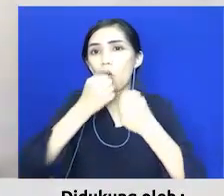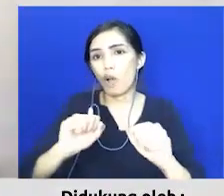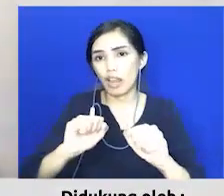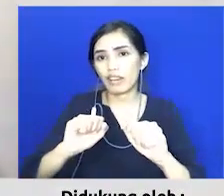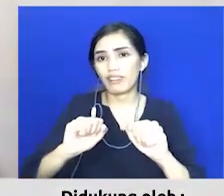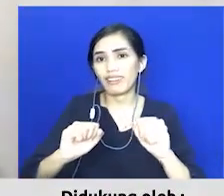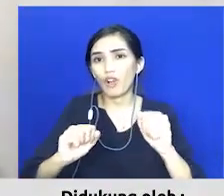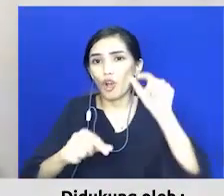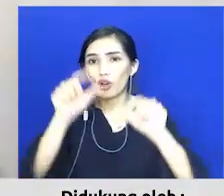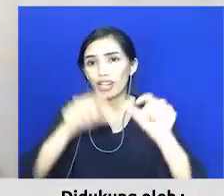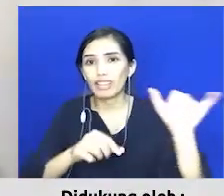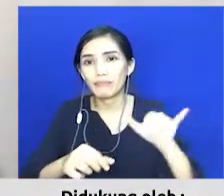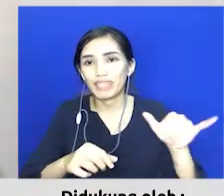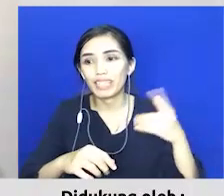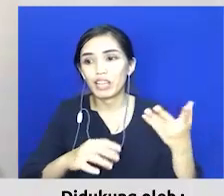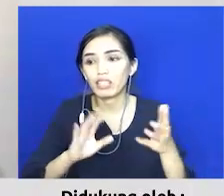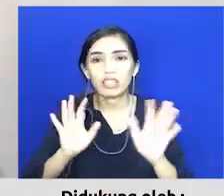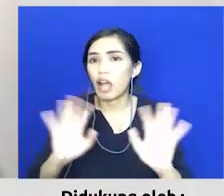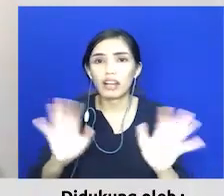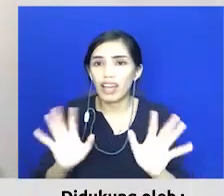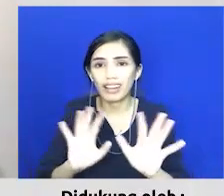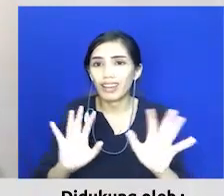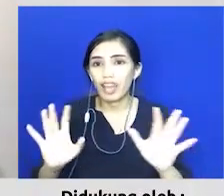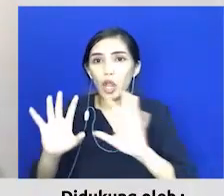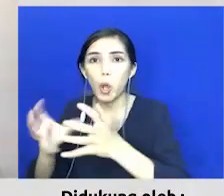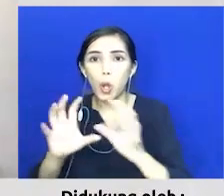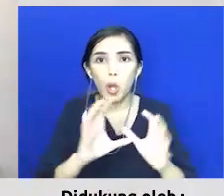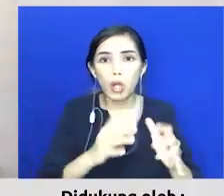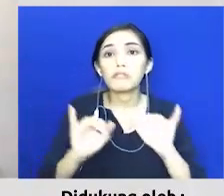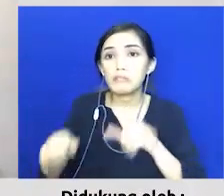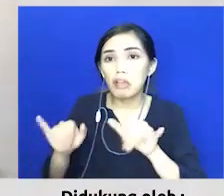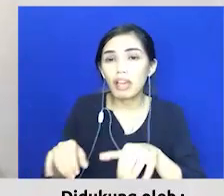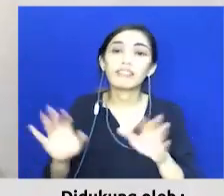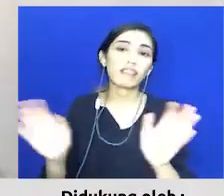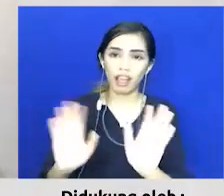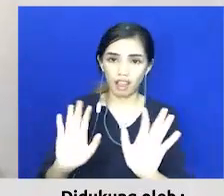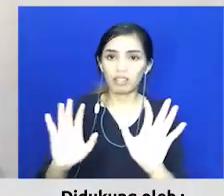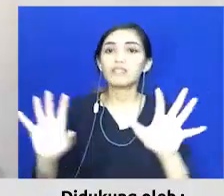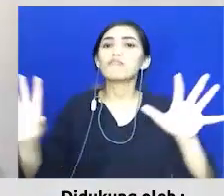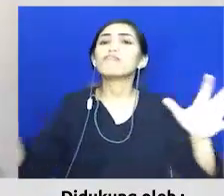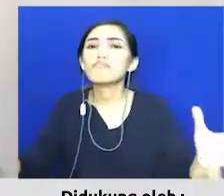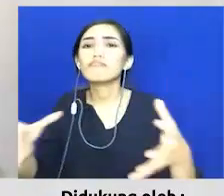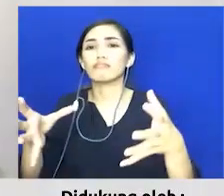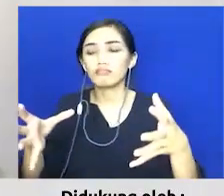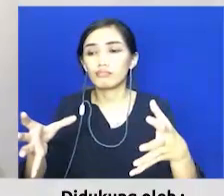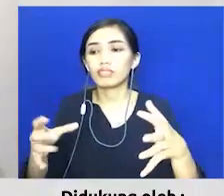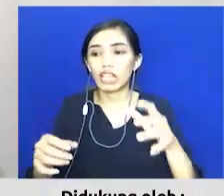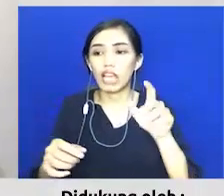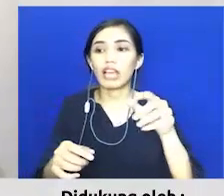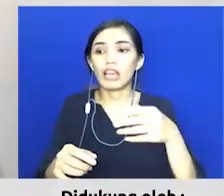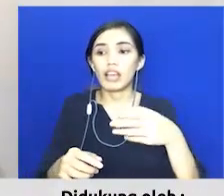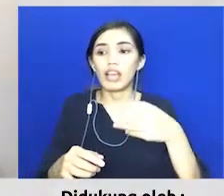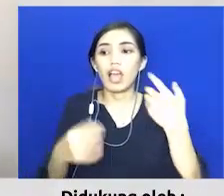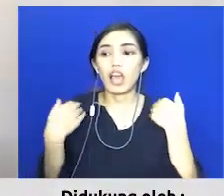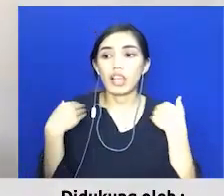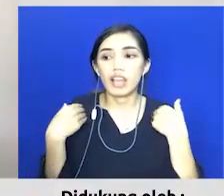ke esensinya seperti yang dilakukan Pak Usmar dan kawan-kawan, bahwa mereka menempatkan film ini pada posisi medium pendidikan,